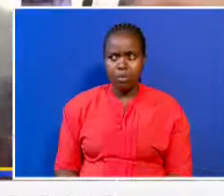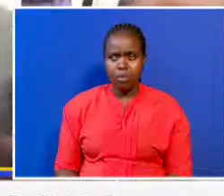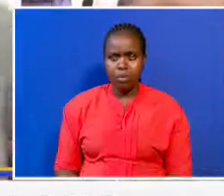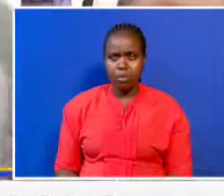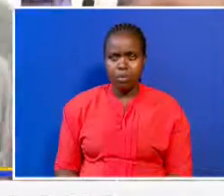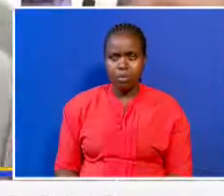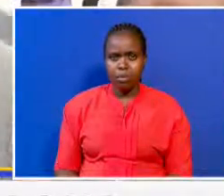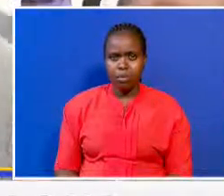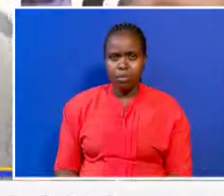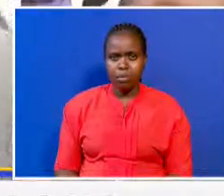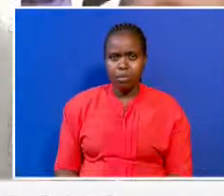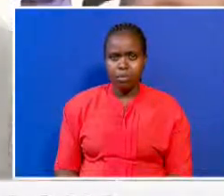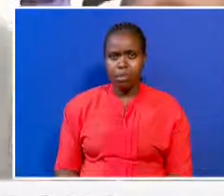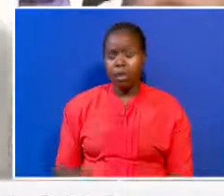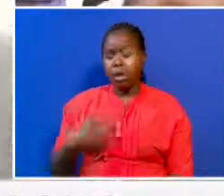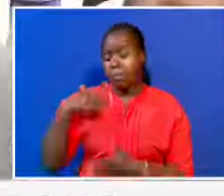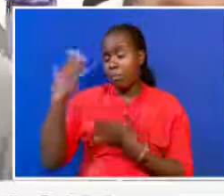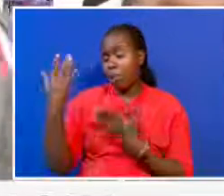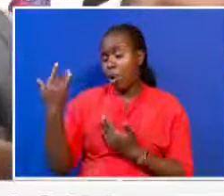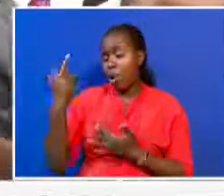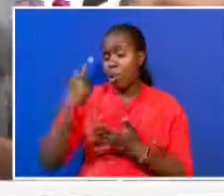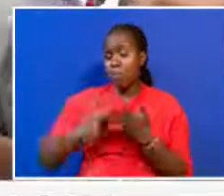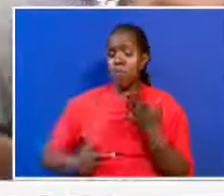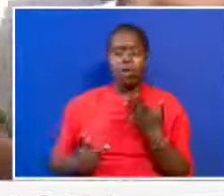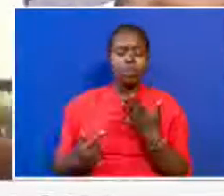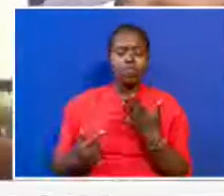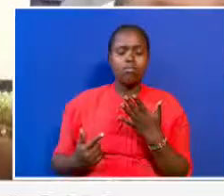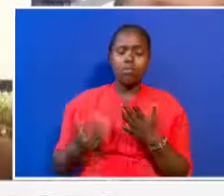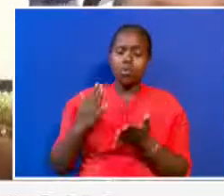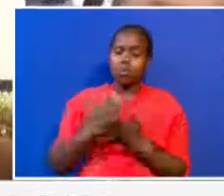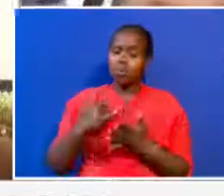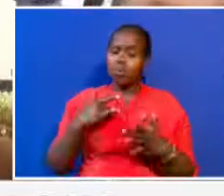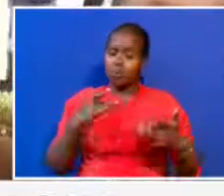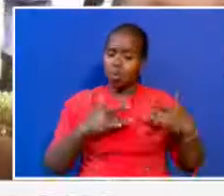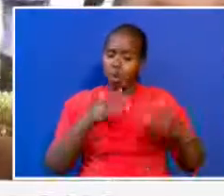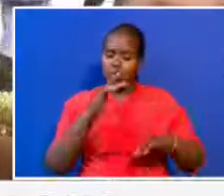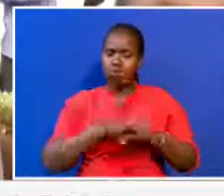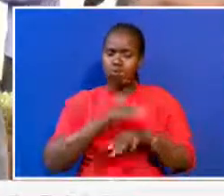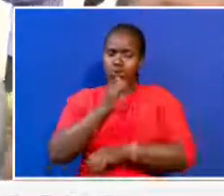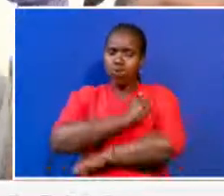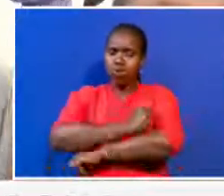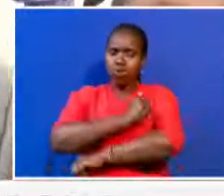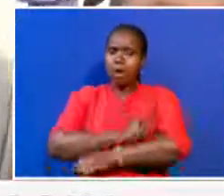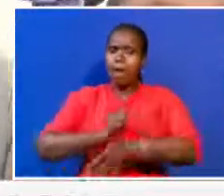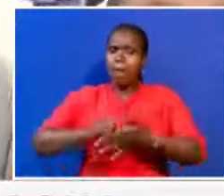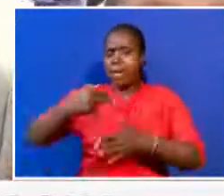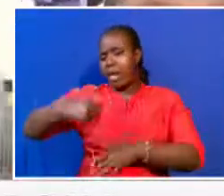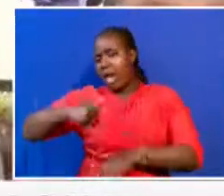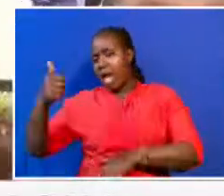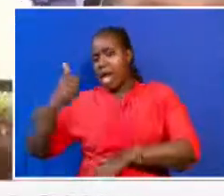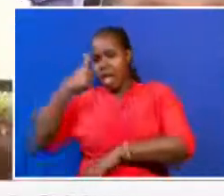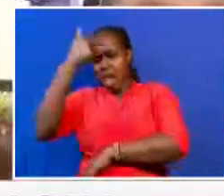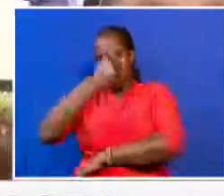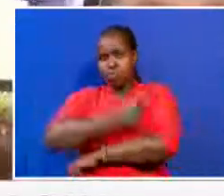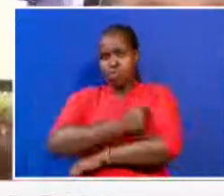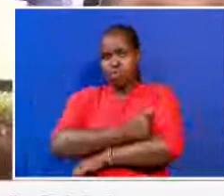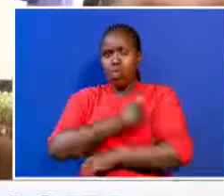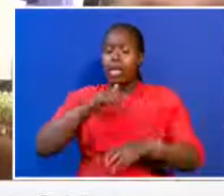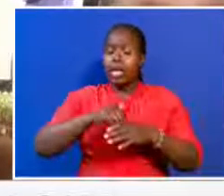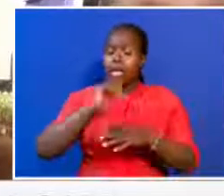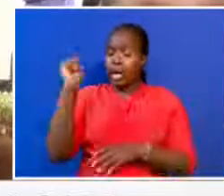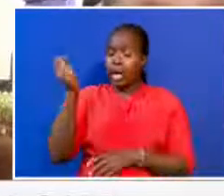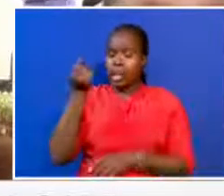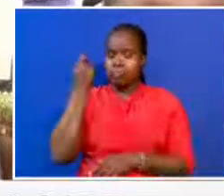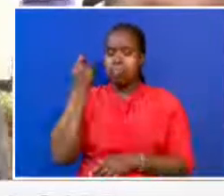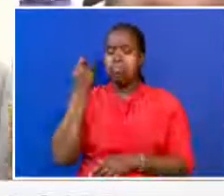school? And I open that as far as I'm concerned, a good school is any secondary school within the confines of the Republic of